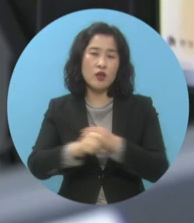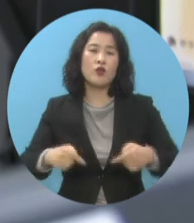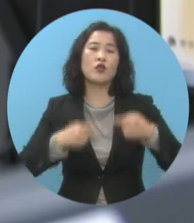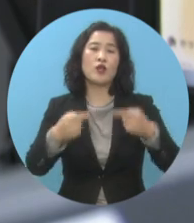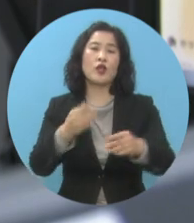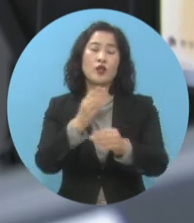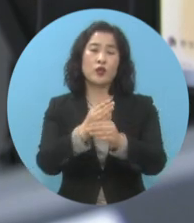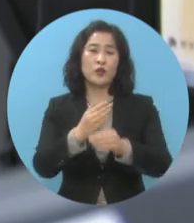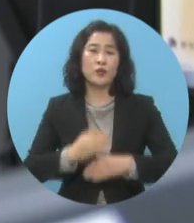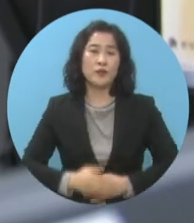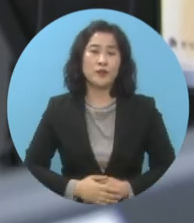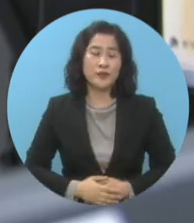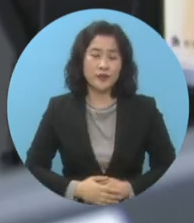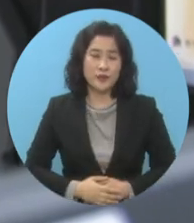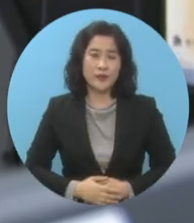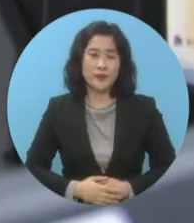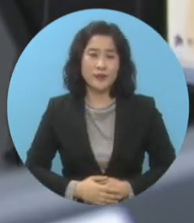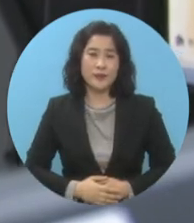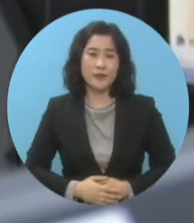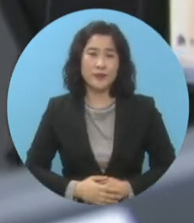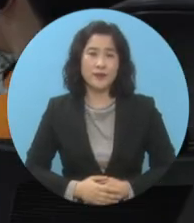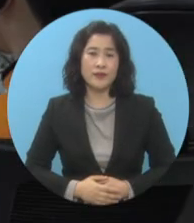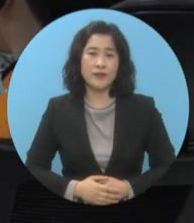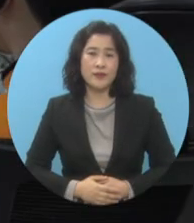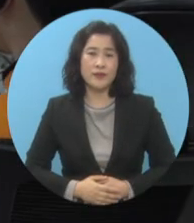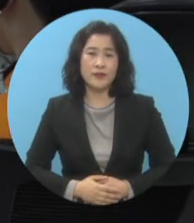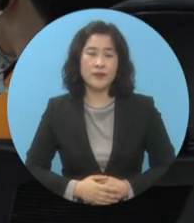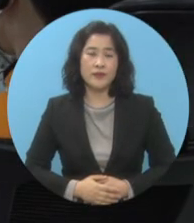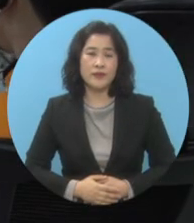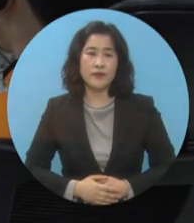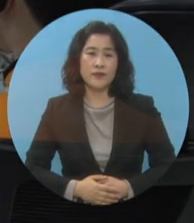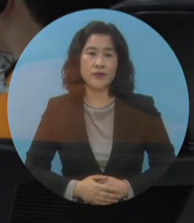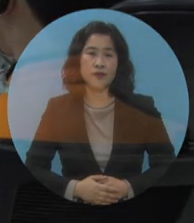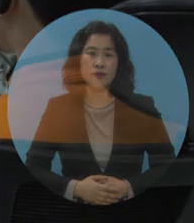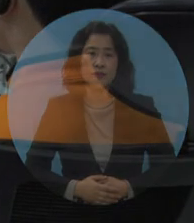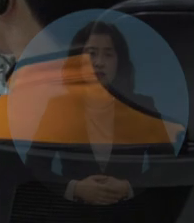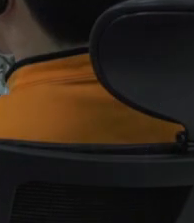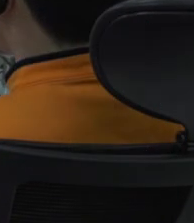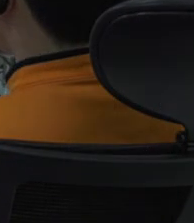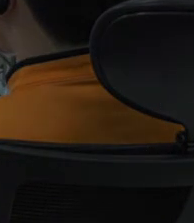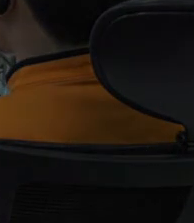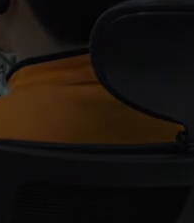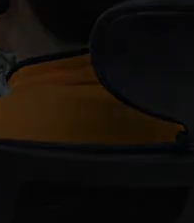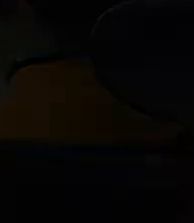적극적으로 힘쓰고 있습니다. 생명의 땅 으뜸 전남 도정뉴스 김동진입니다.